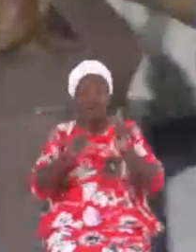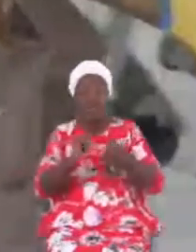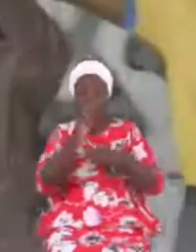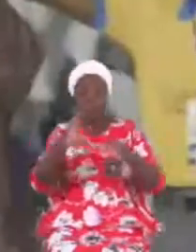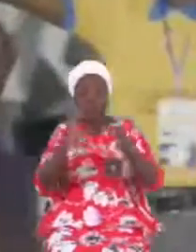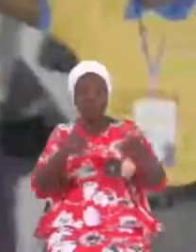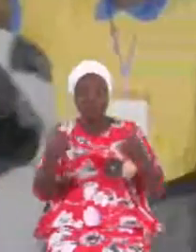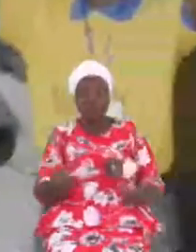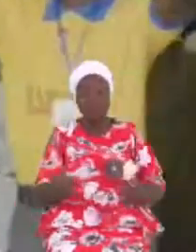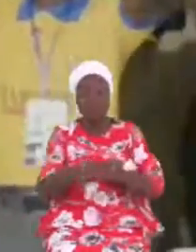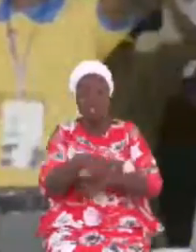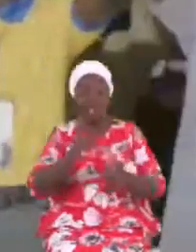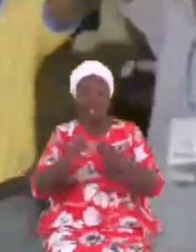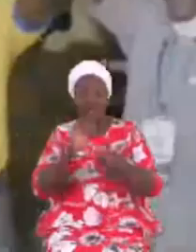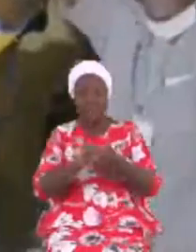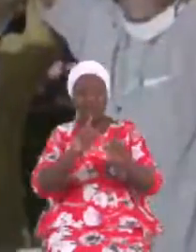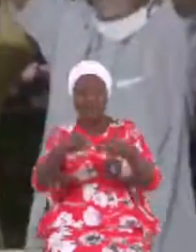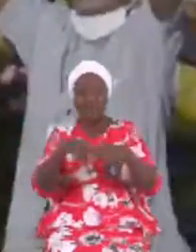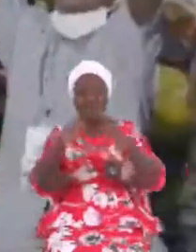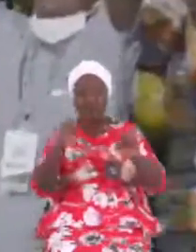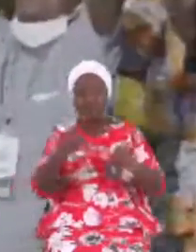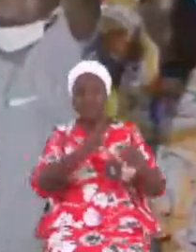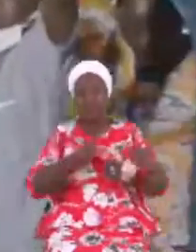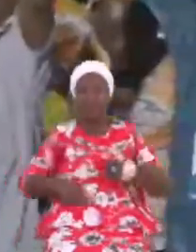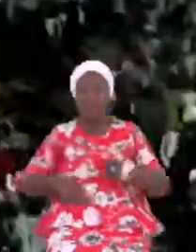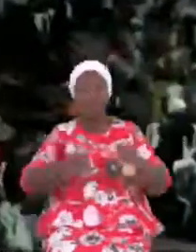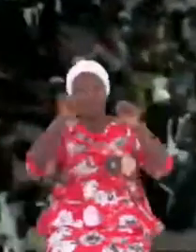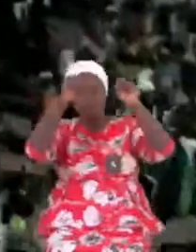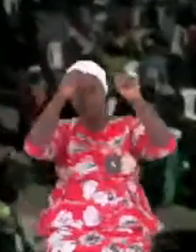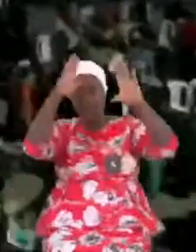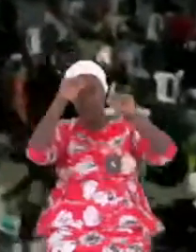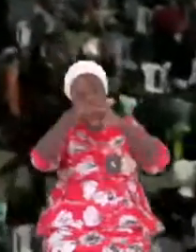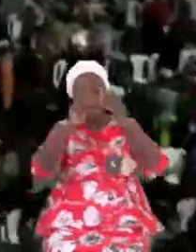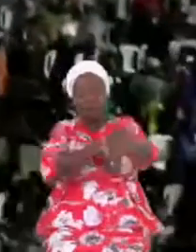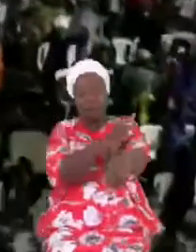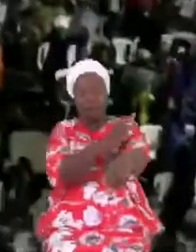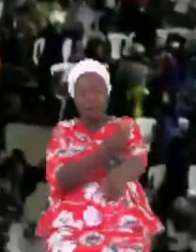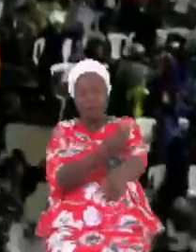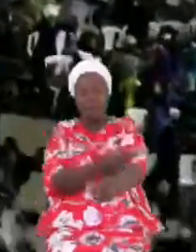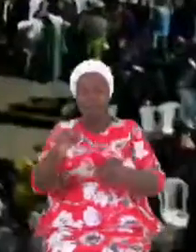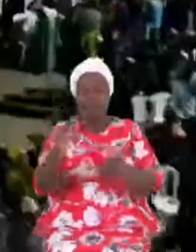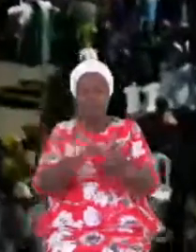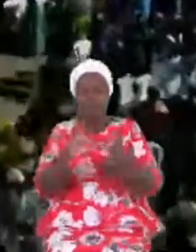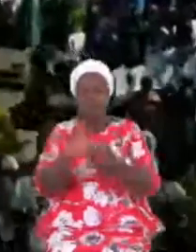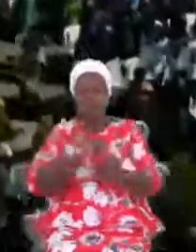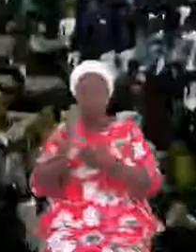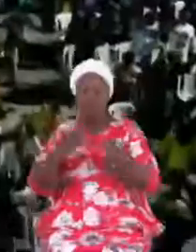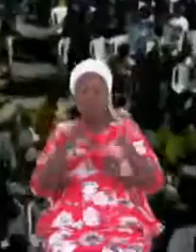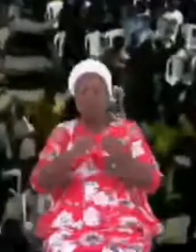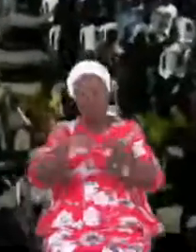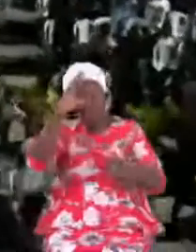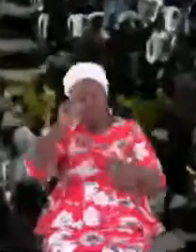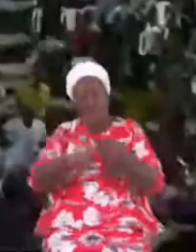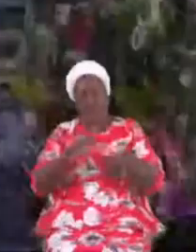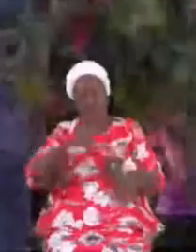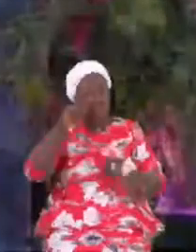Celui qui ira dans la force et la puissance du Seigneur. Père, au nom puissant de Jésus. Jamais tous les frères, toutes les